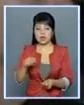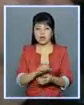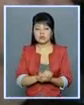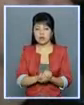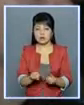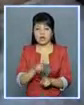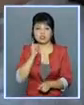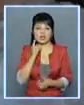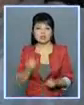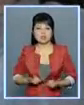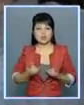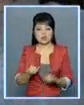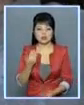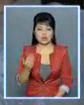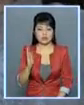де осы жастар.